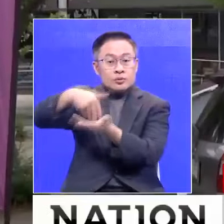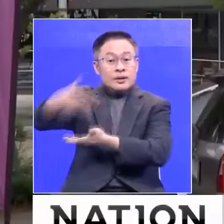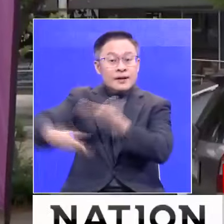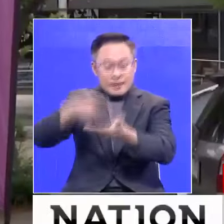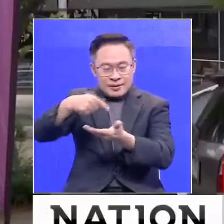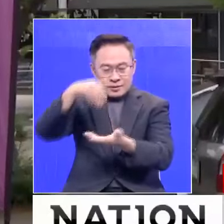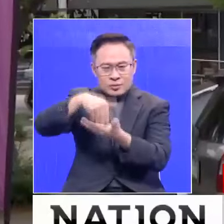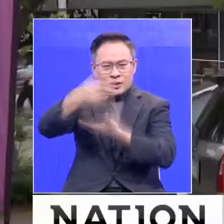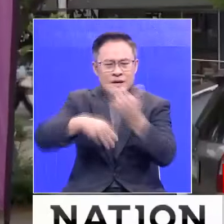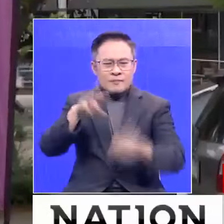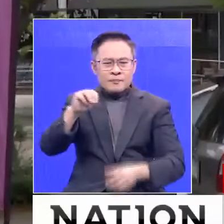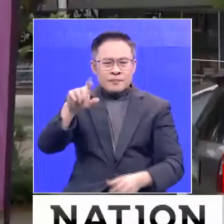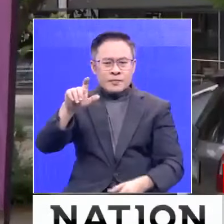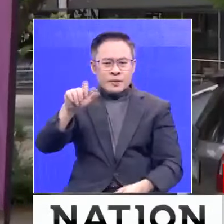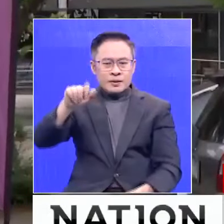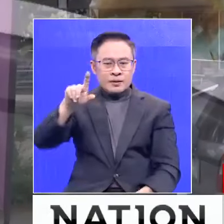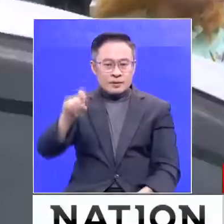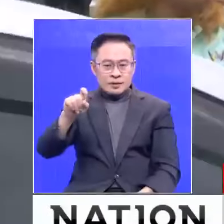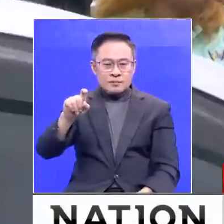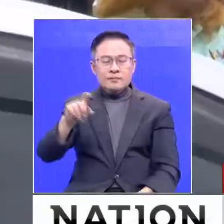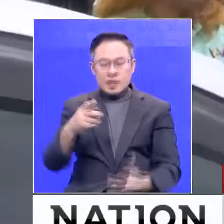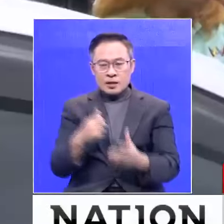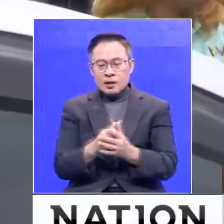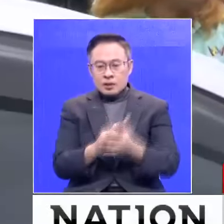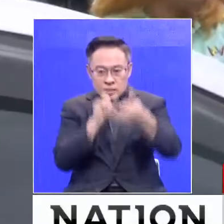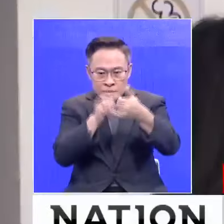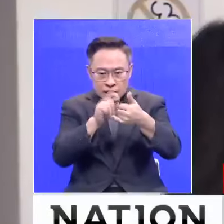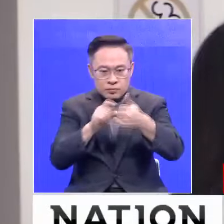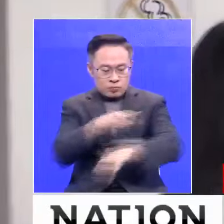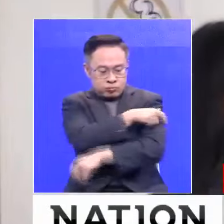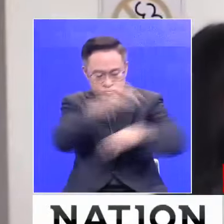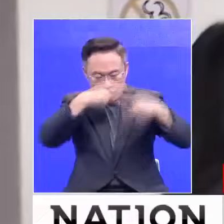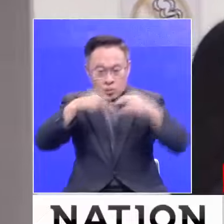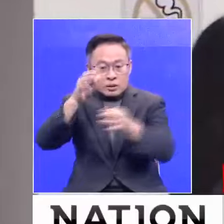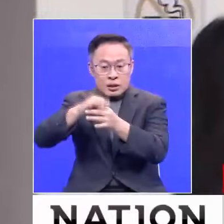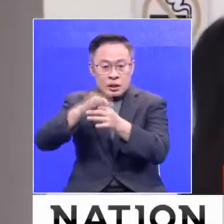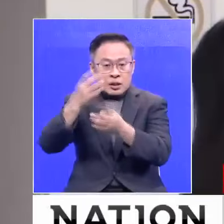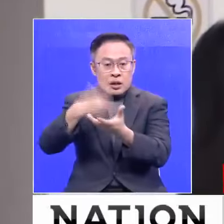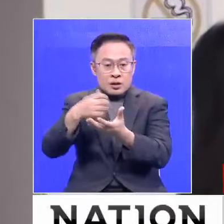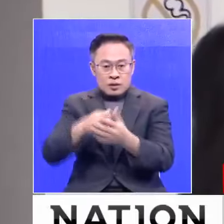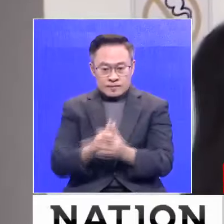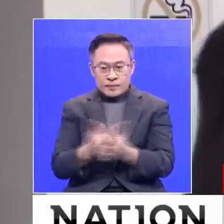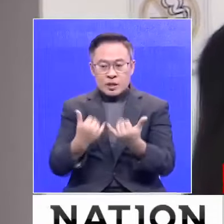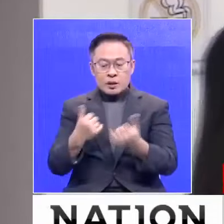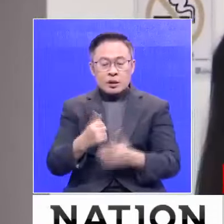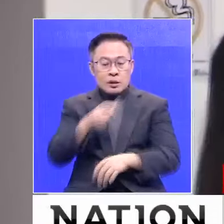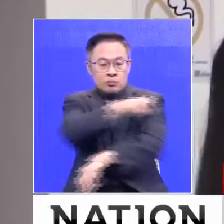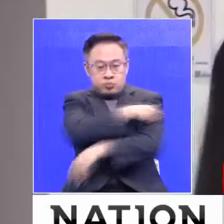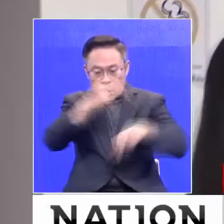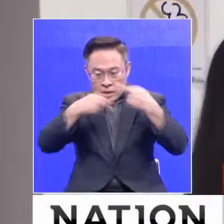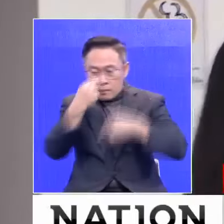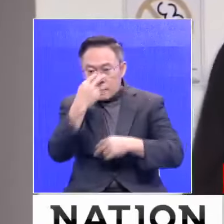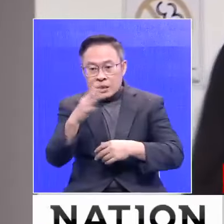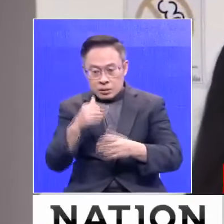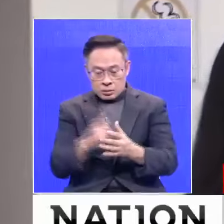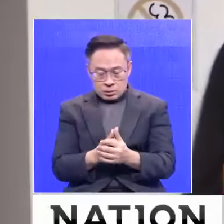อบถามกับเจ้าหน้าที่รักษาความปลอดภัยของธนาคารนะคะก็ให้ข้อมูลเพียงแค่ว่าช่วงเกิดเหตุเนี่ยเขาไปเข้าห้องน้ำจึงไม่เห็นเหตุการ